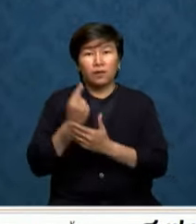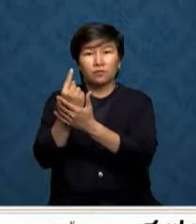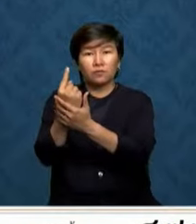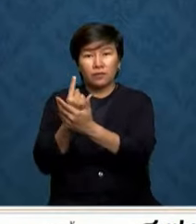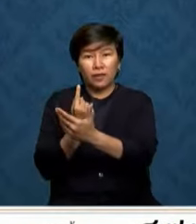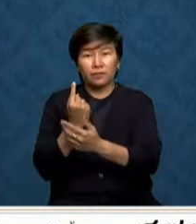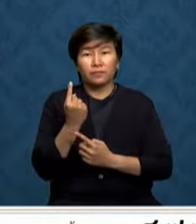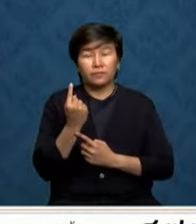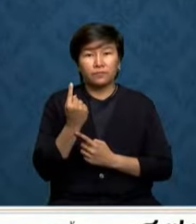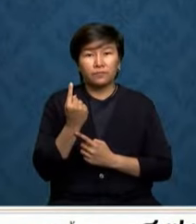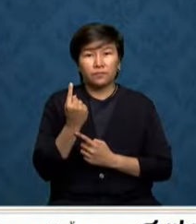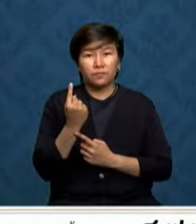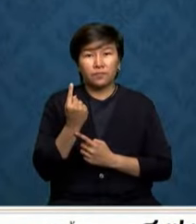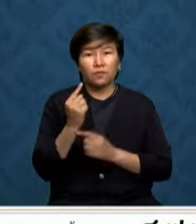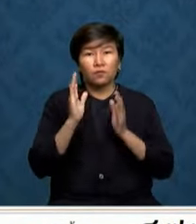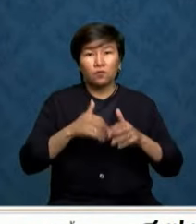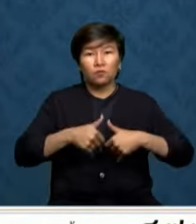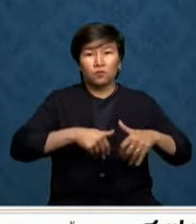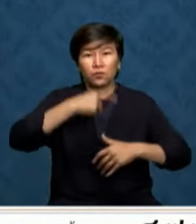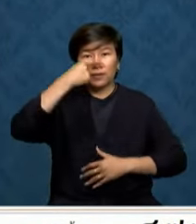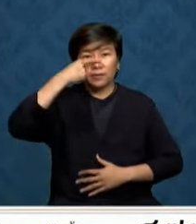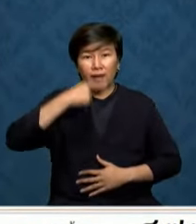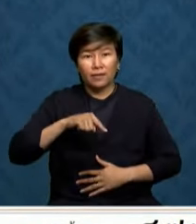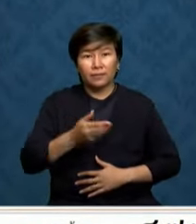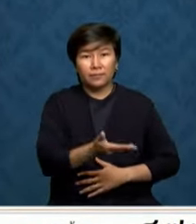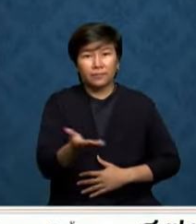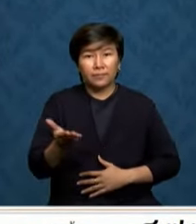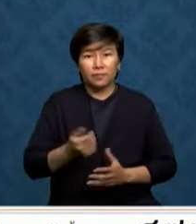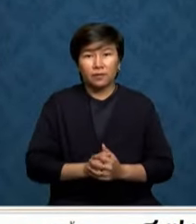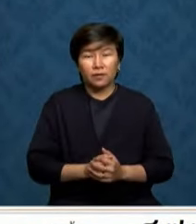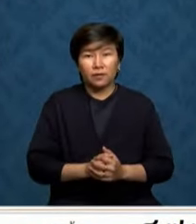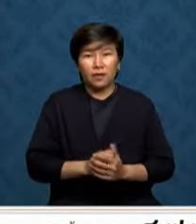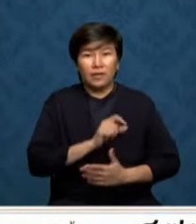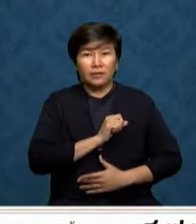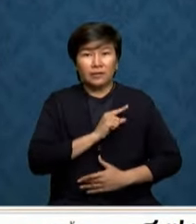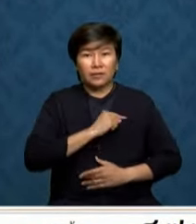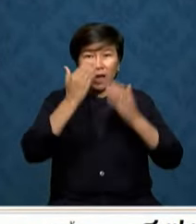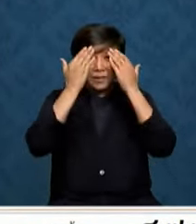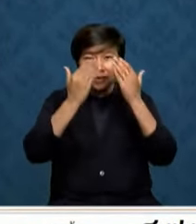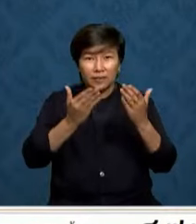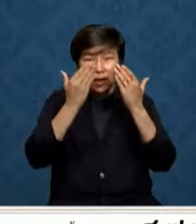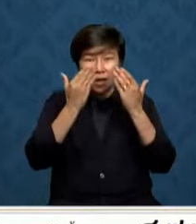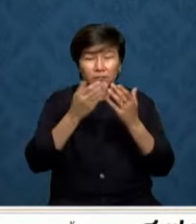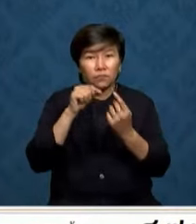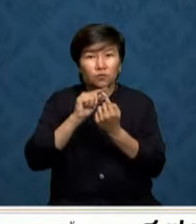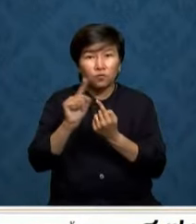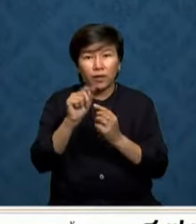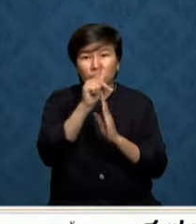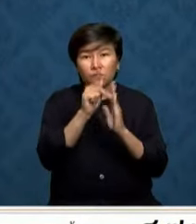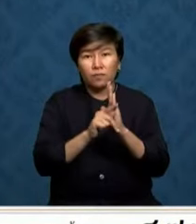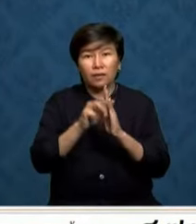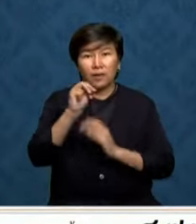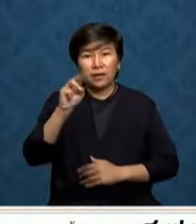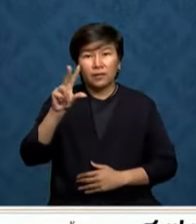แทนของพี่น้องคนไทยที่นับถือศาสนาอิสลามที่ได้รับคุ้มครองตามตมาตรา